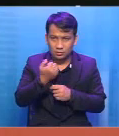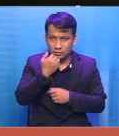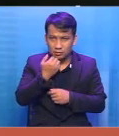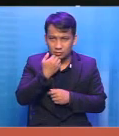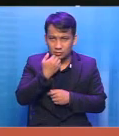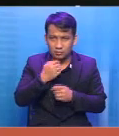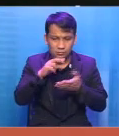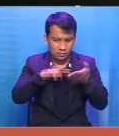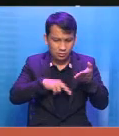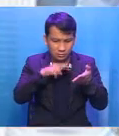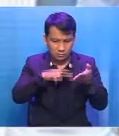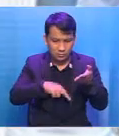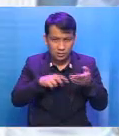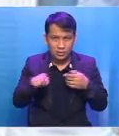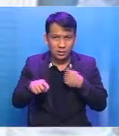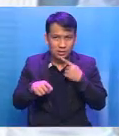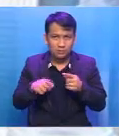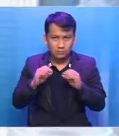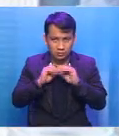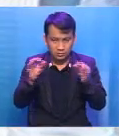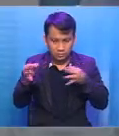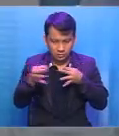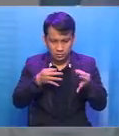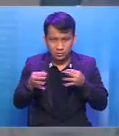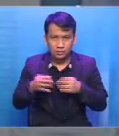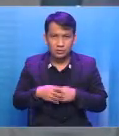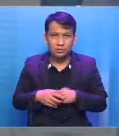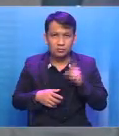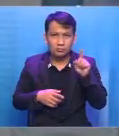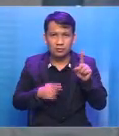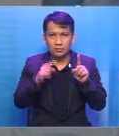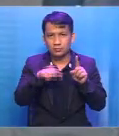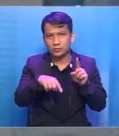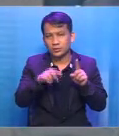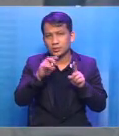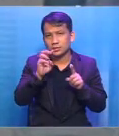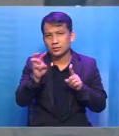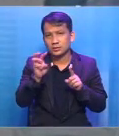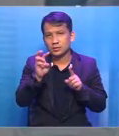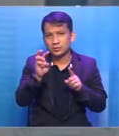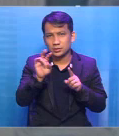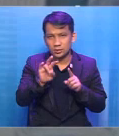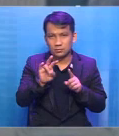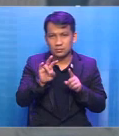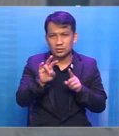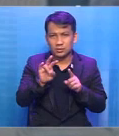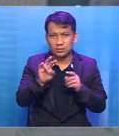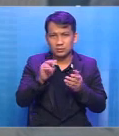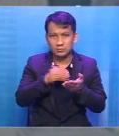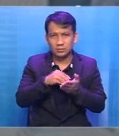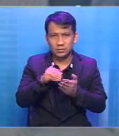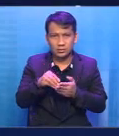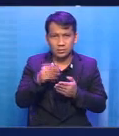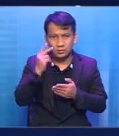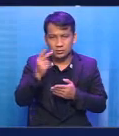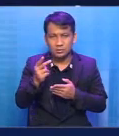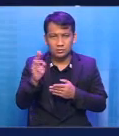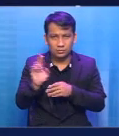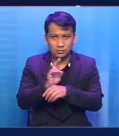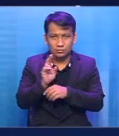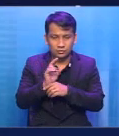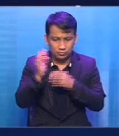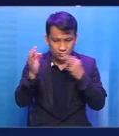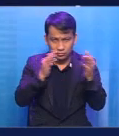mali ang nabasa ng Pangulo. Paglilinaw ni Roque, 1.67 million na Pilipino ang gumagamit ng iligal na droga.